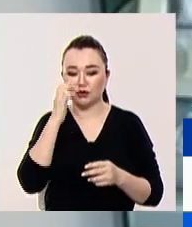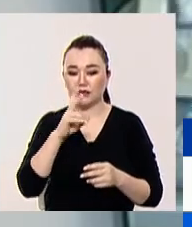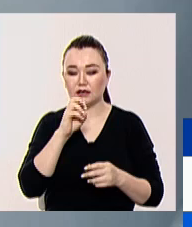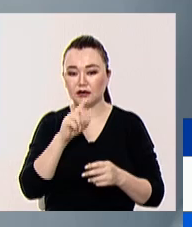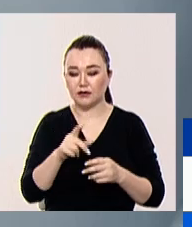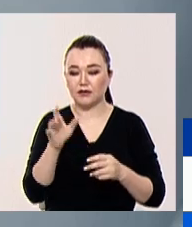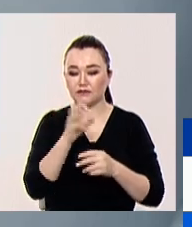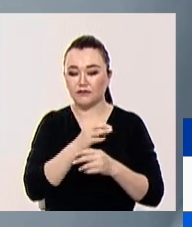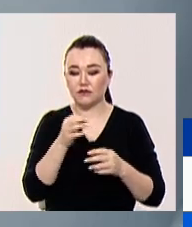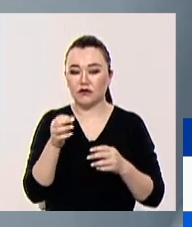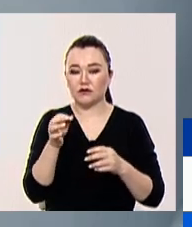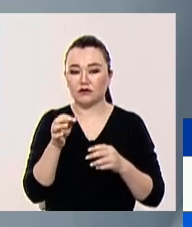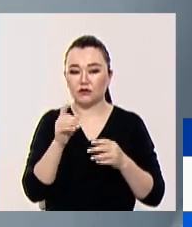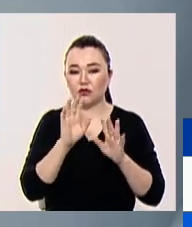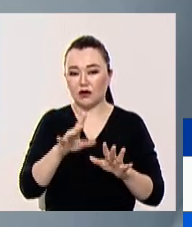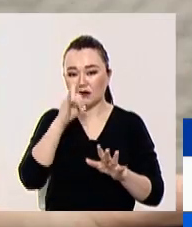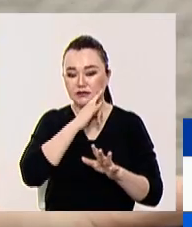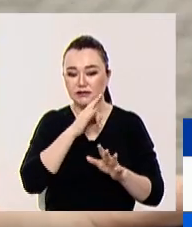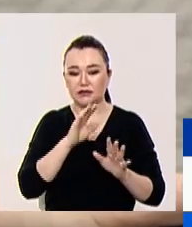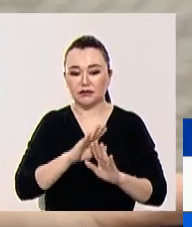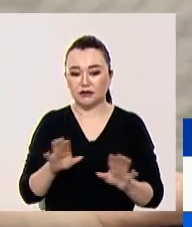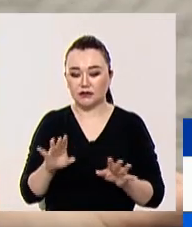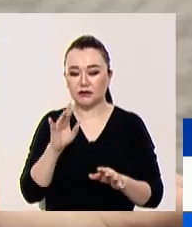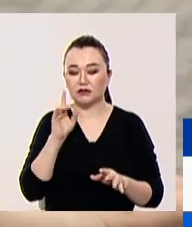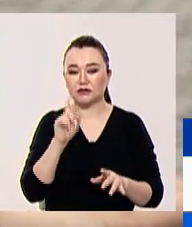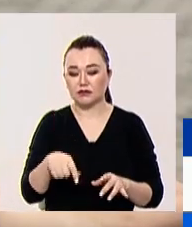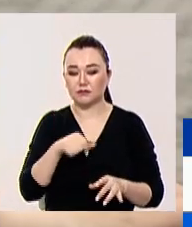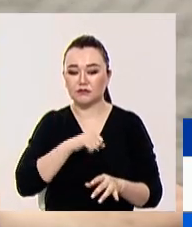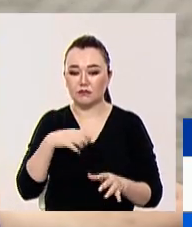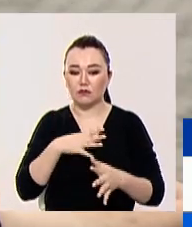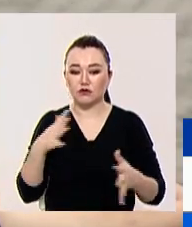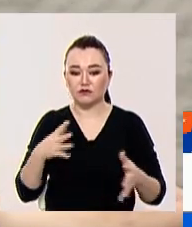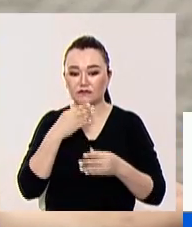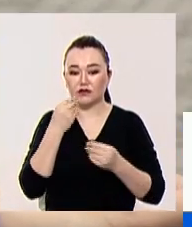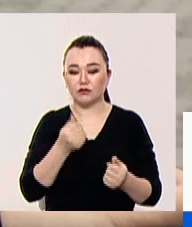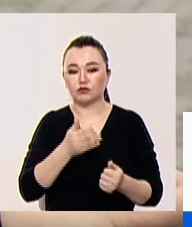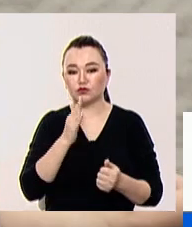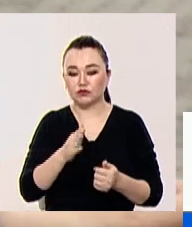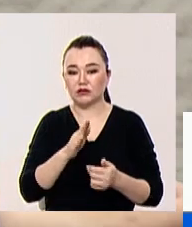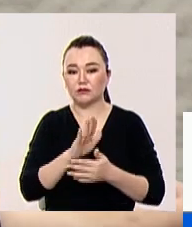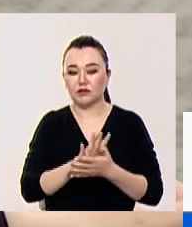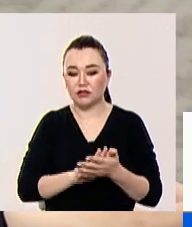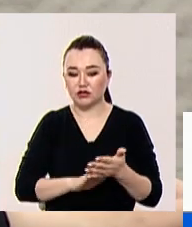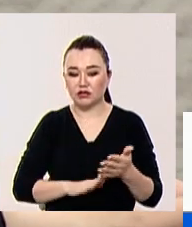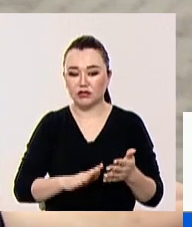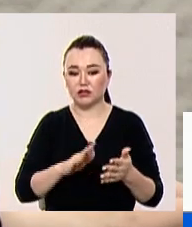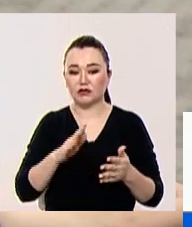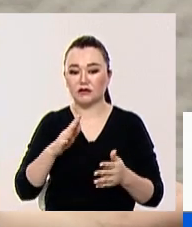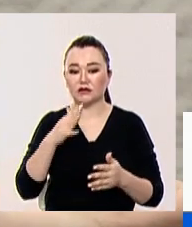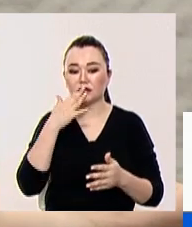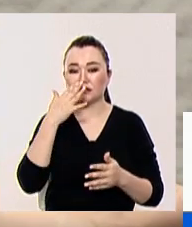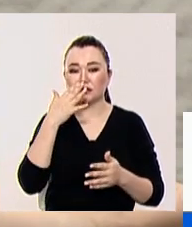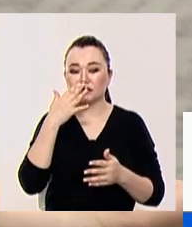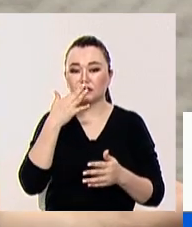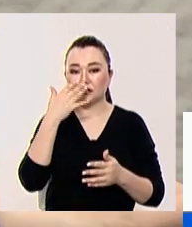пошатнул фондовые рынки не только Казахстана. На самом деле очень большое влияние будут продолжать оказывать внешние условия.